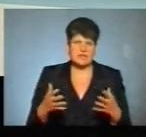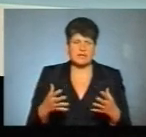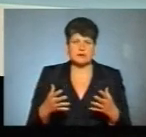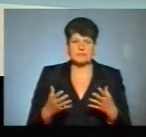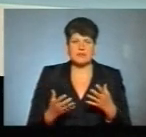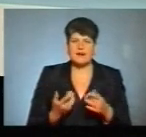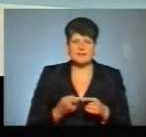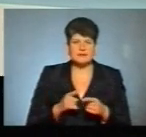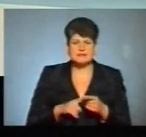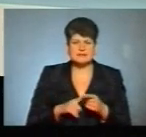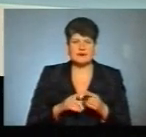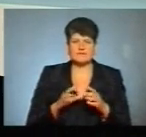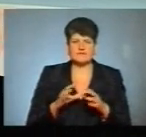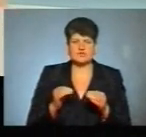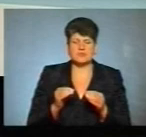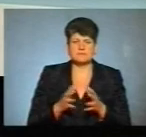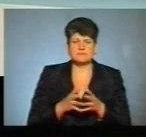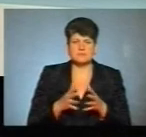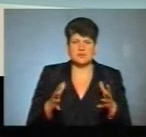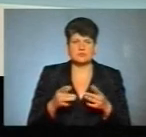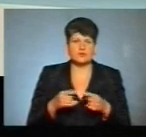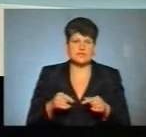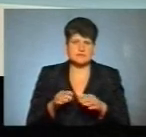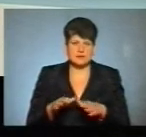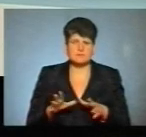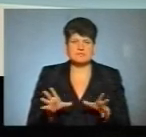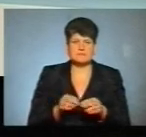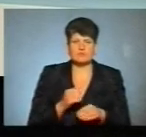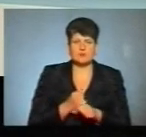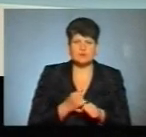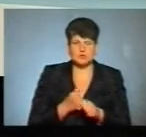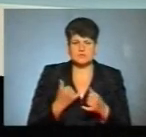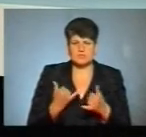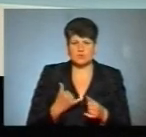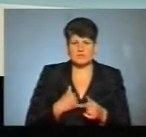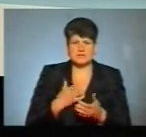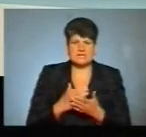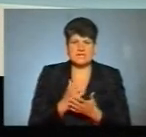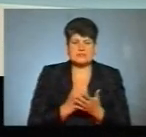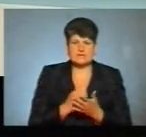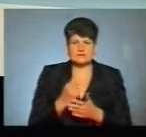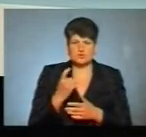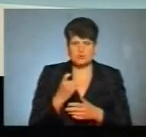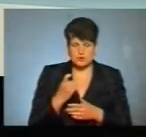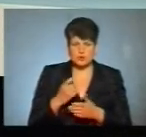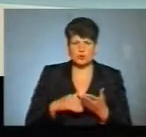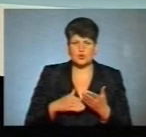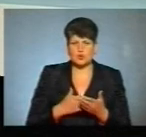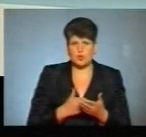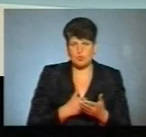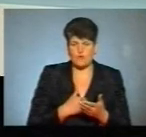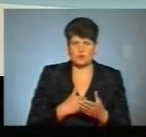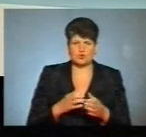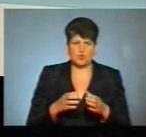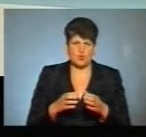але це вже не тільки, це вже вийшло за межі якоїсь організації. Ми співпрацюємо зараз. У нас є резервна сотня добровольчого українського